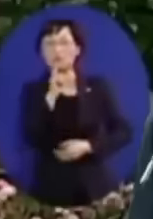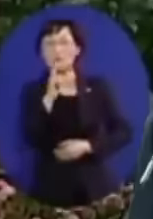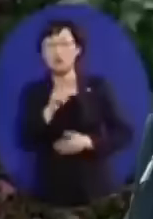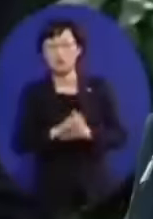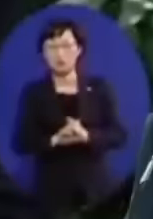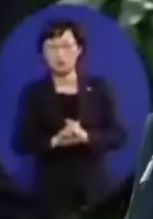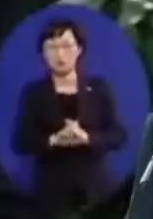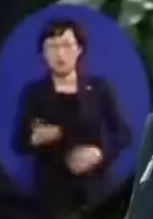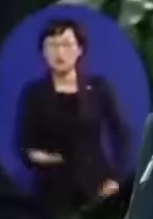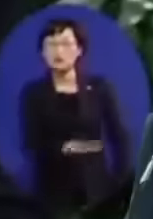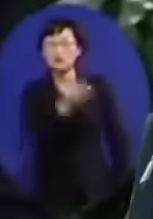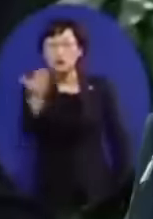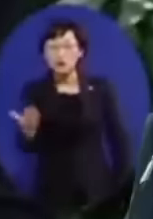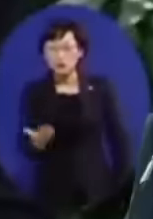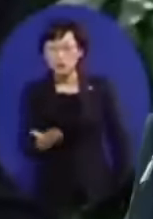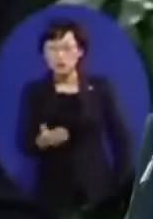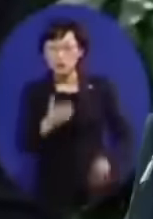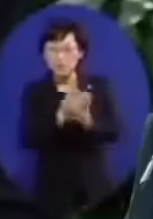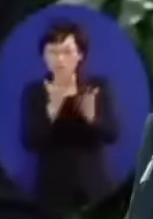우리는 여러 가지 일을 감춥니다.